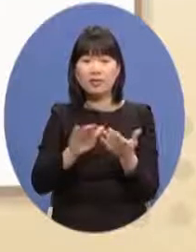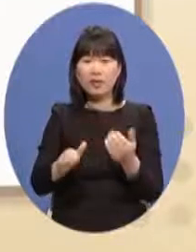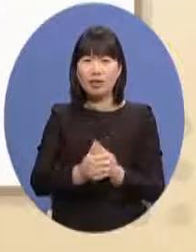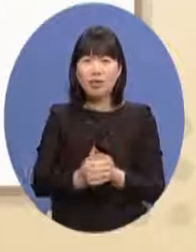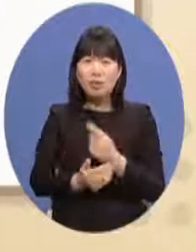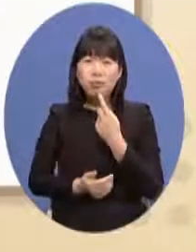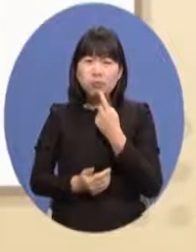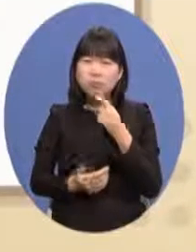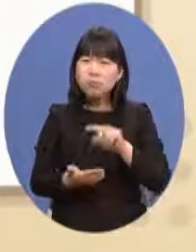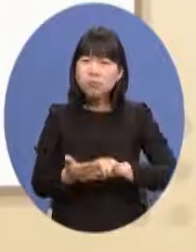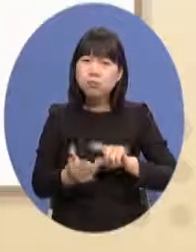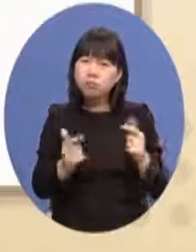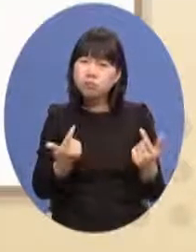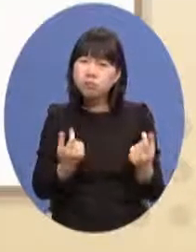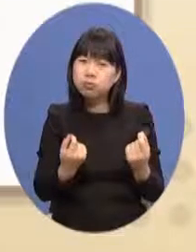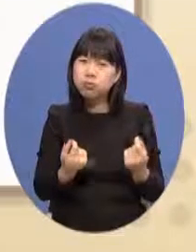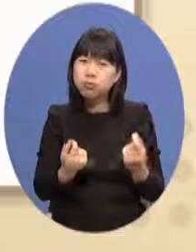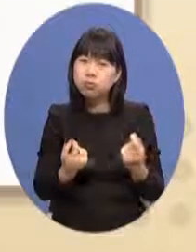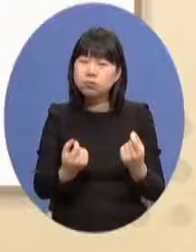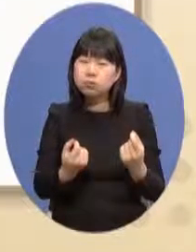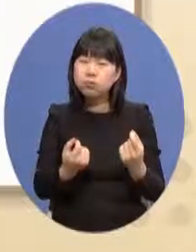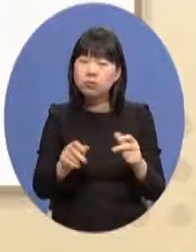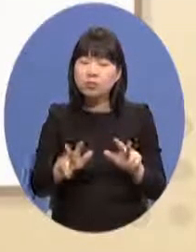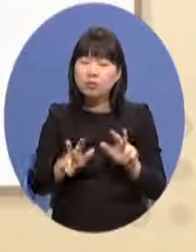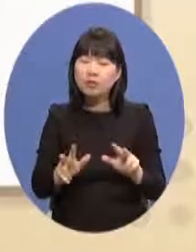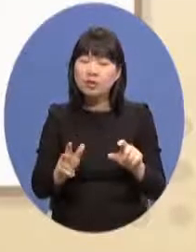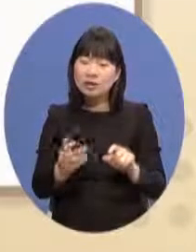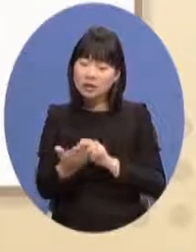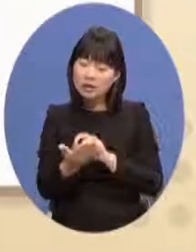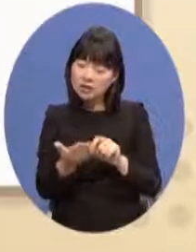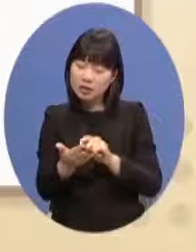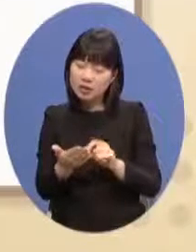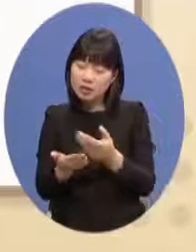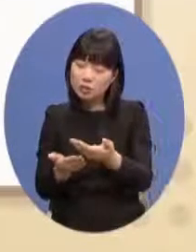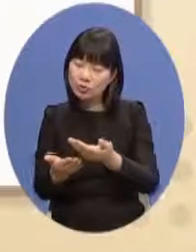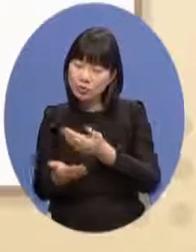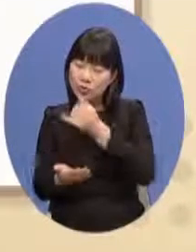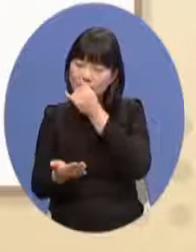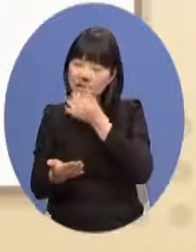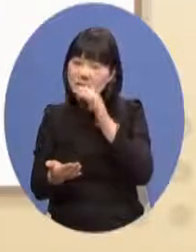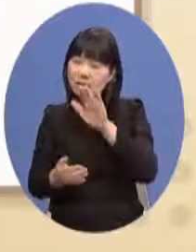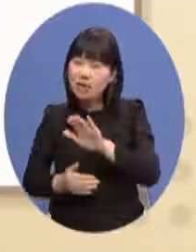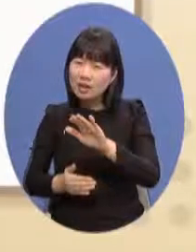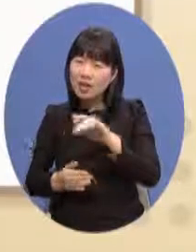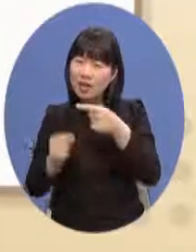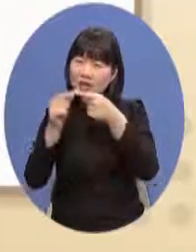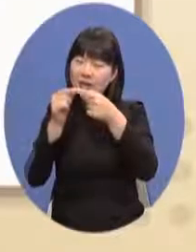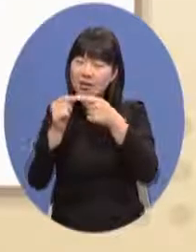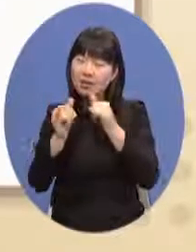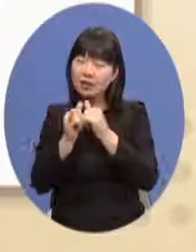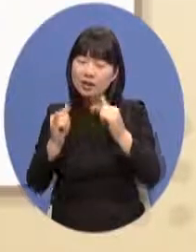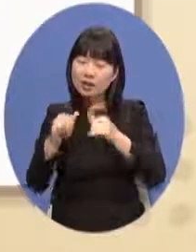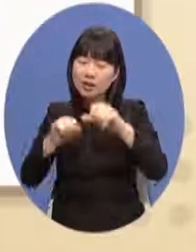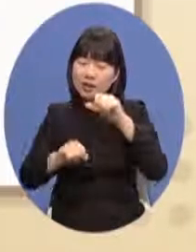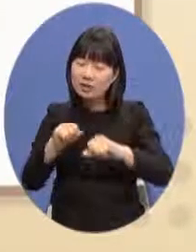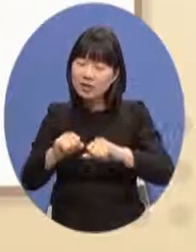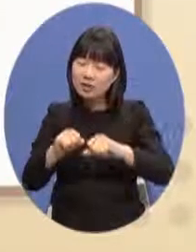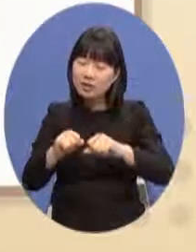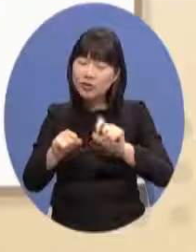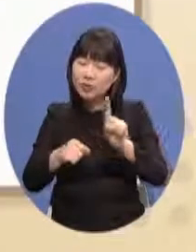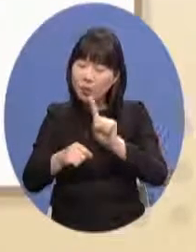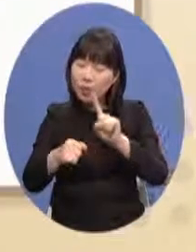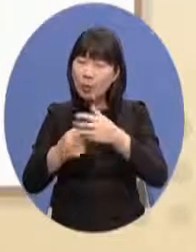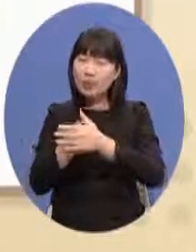쉽지 않습니다. 네. 자, 지금 써주고 계신데. 네. 자, 1번, 사람들의 행동을 땡땡하기